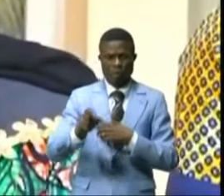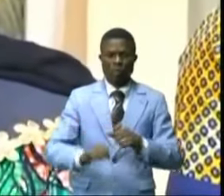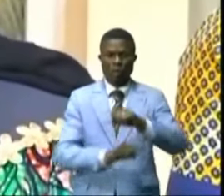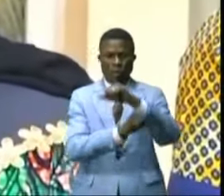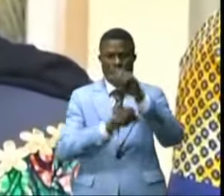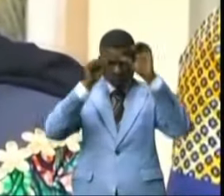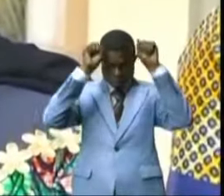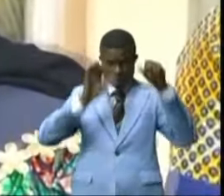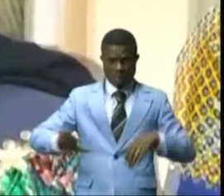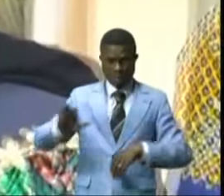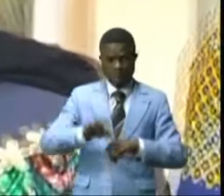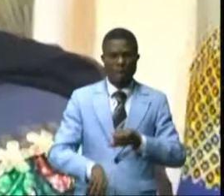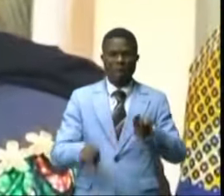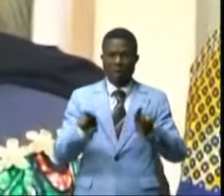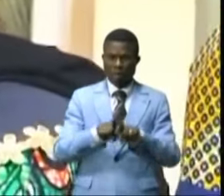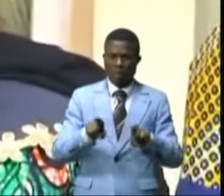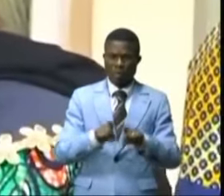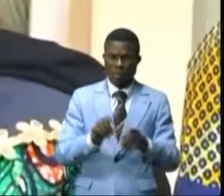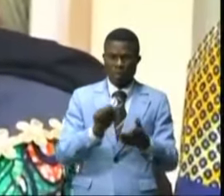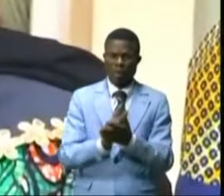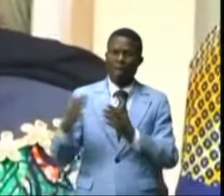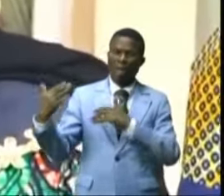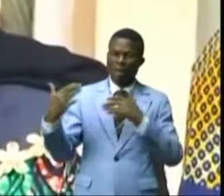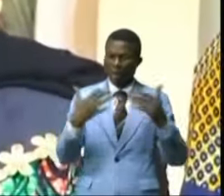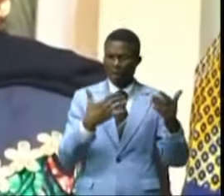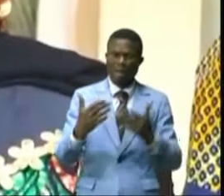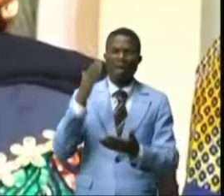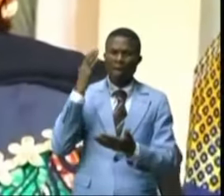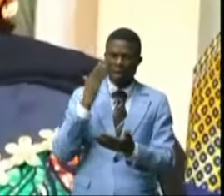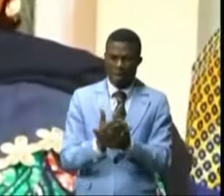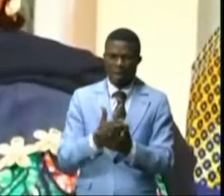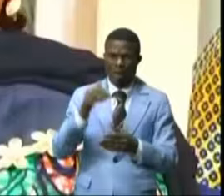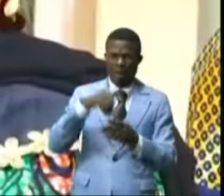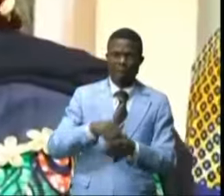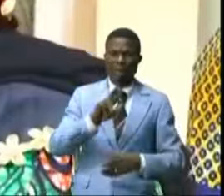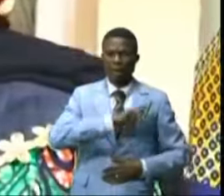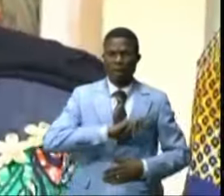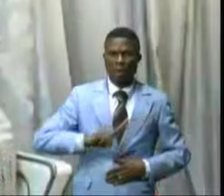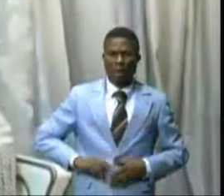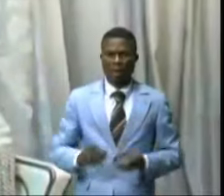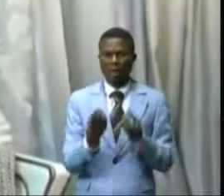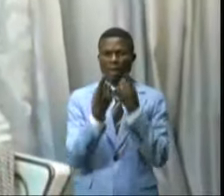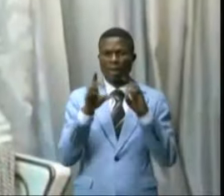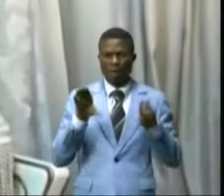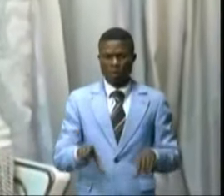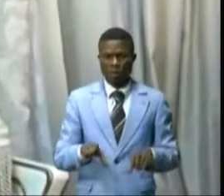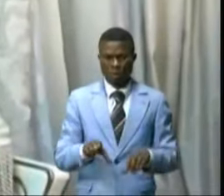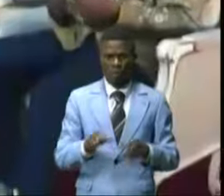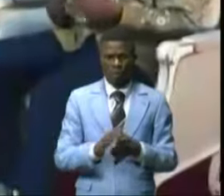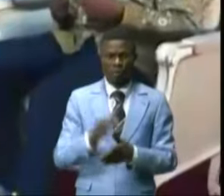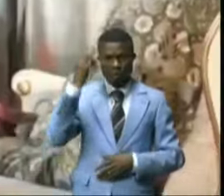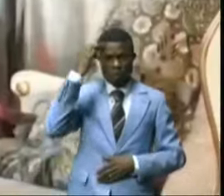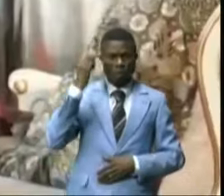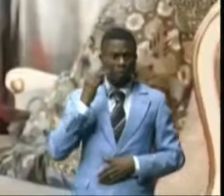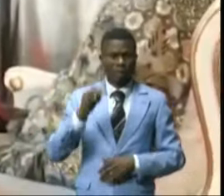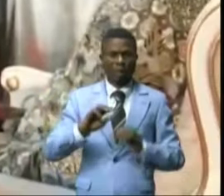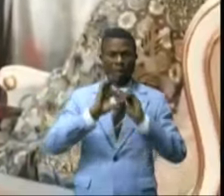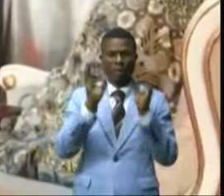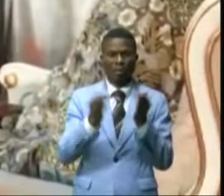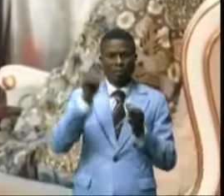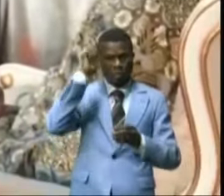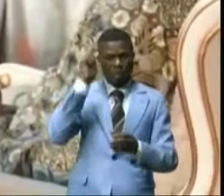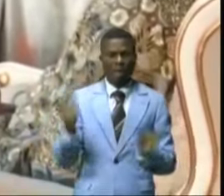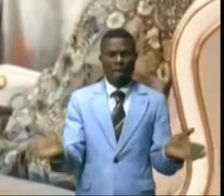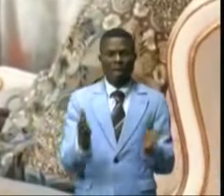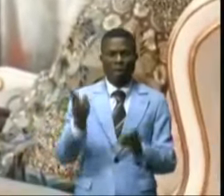de l'État comme d'habitude pour que la guerre cesse en République démocratique du Congo. L'administration du genre encourage le